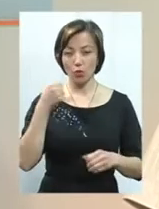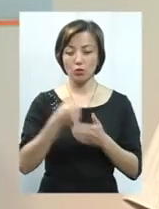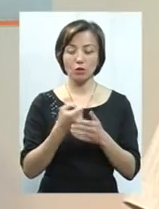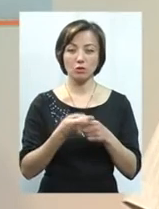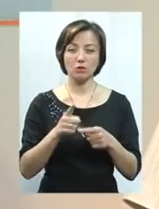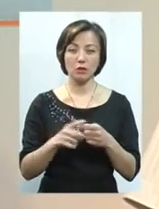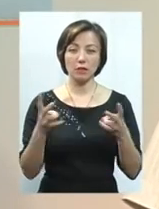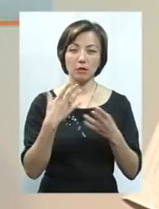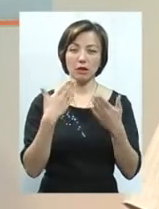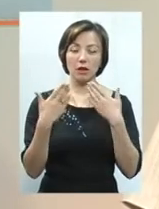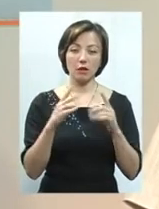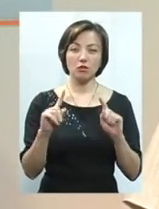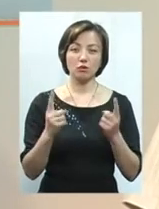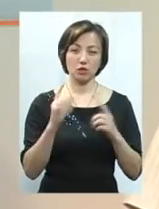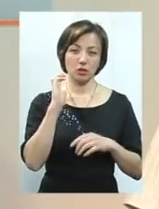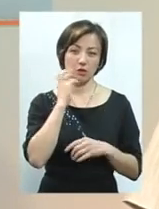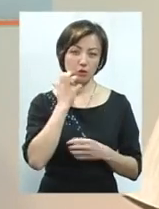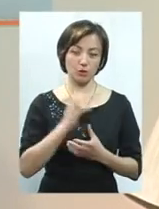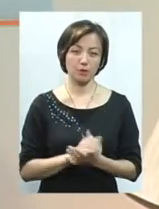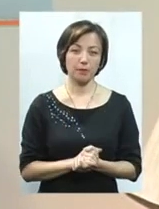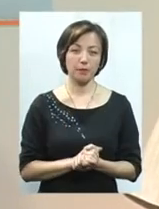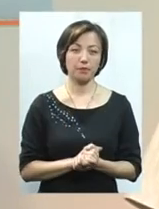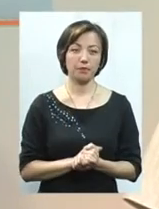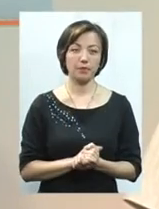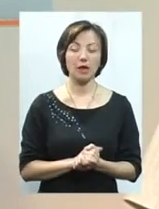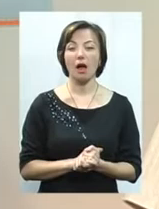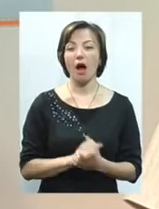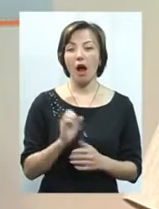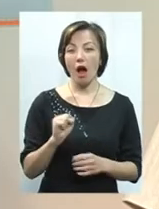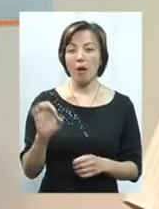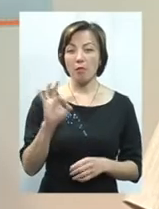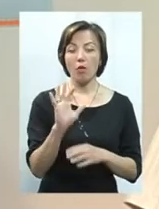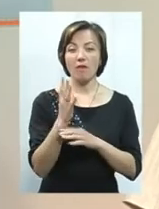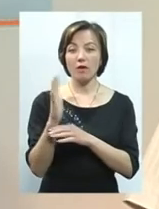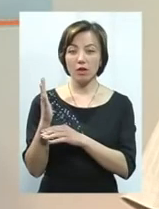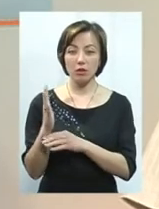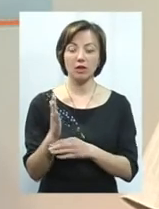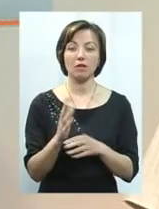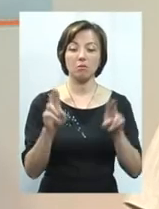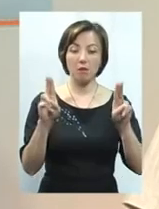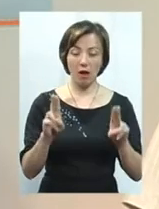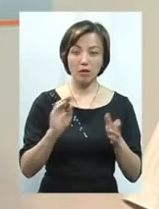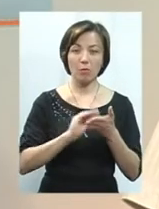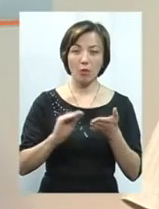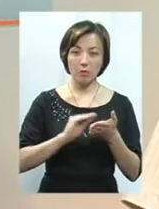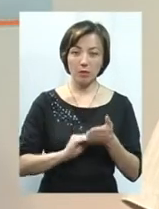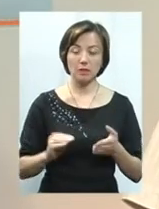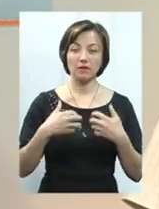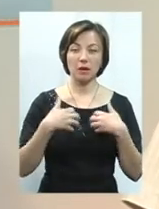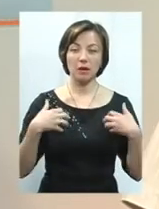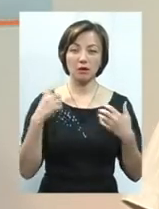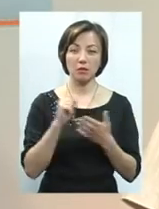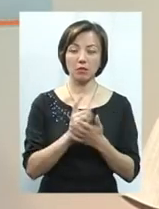потрібно підходити дуже-дуже серйозно. Ну, щодо виголу, звісно, є в правилах прописано, що тварина має бути